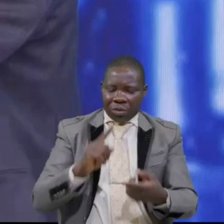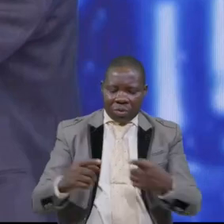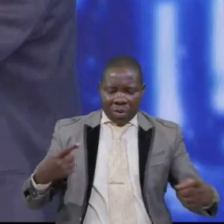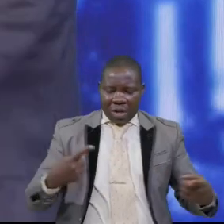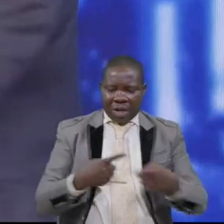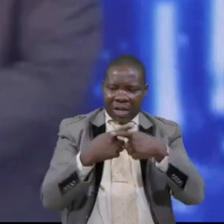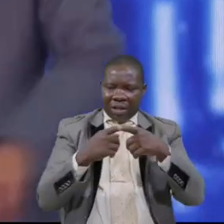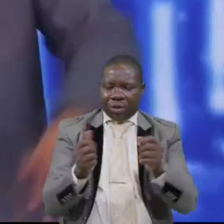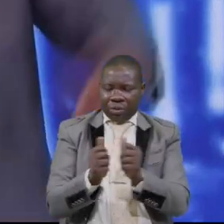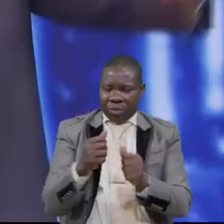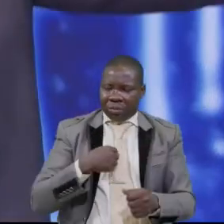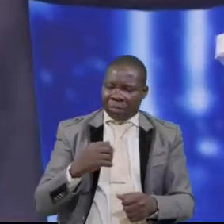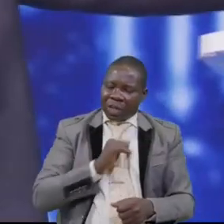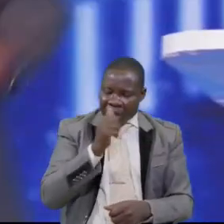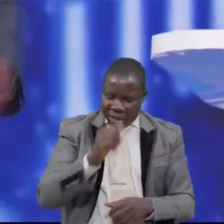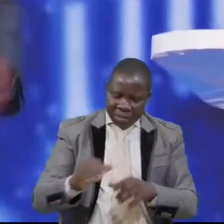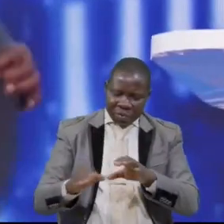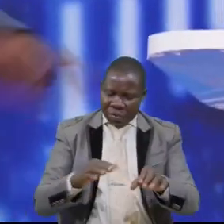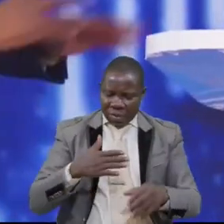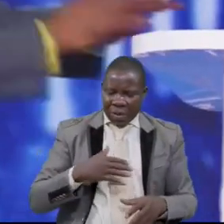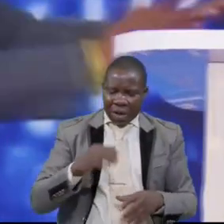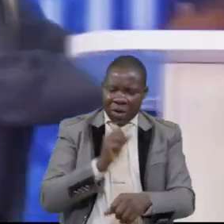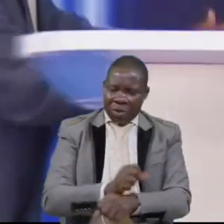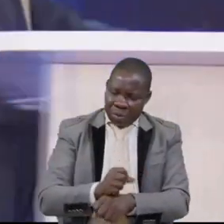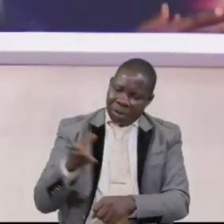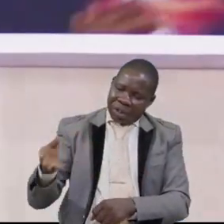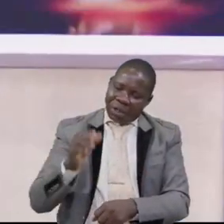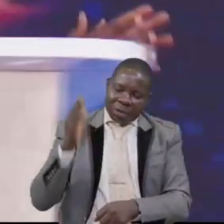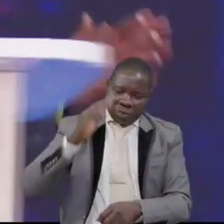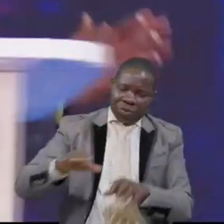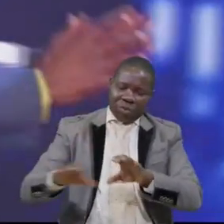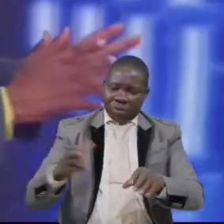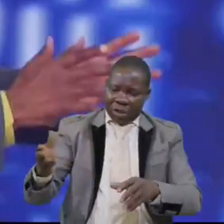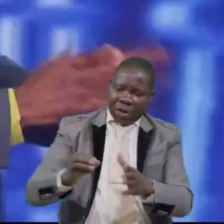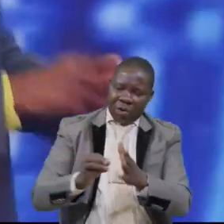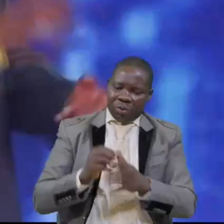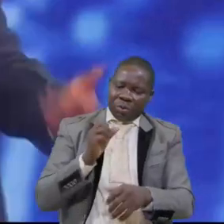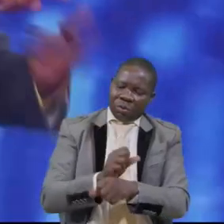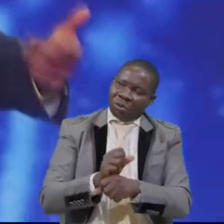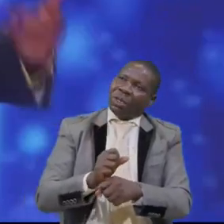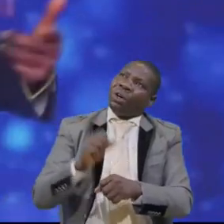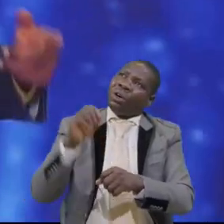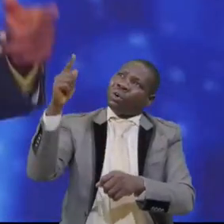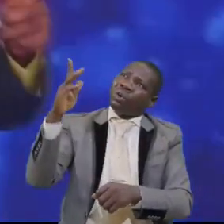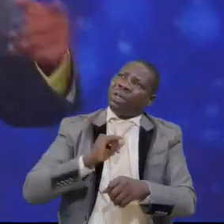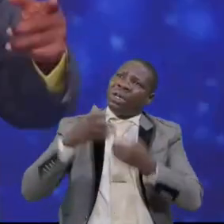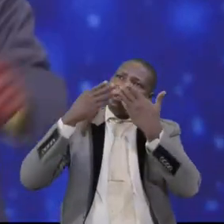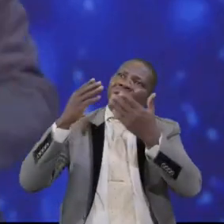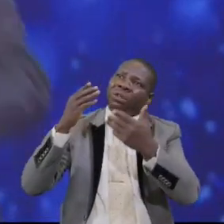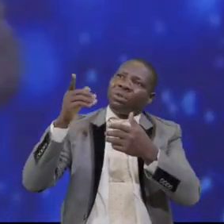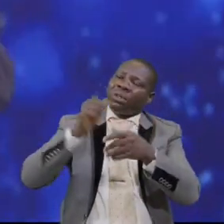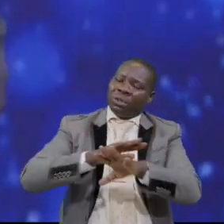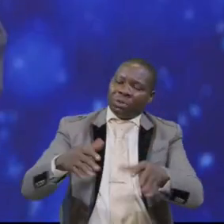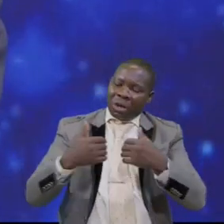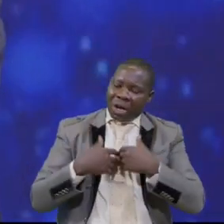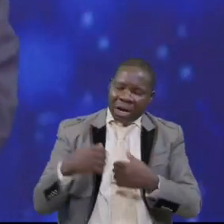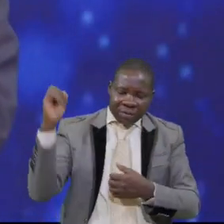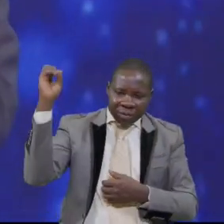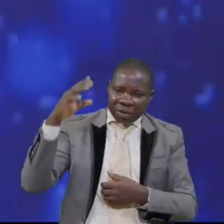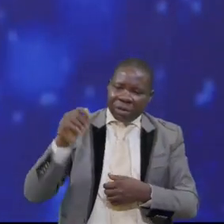Les lions font ce qu'ils font. Moi, je dois continuer à suivre ma responsabilité. Dieu merci. Et ceux qui n'ont pas la grâce, ils ont